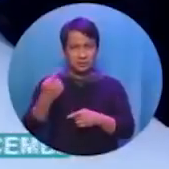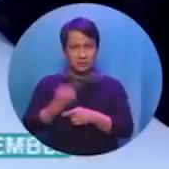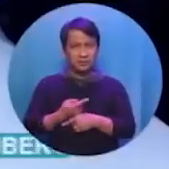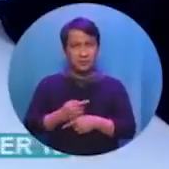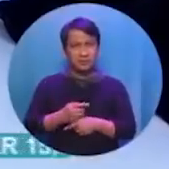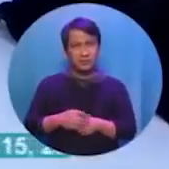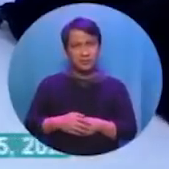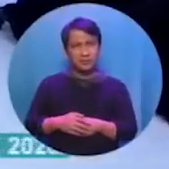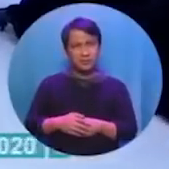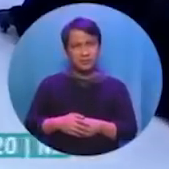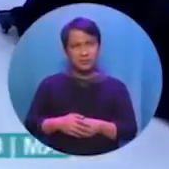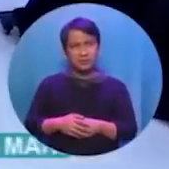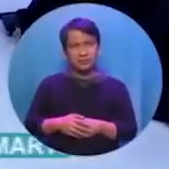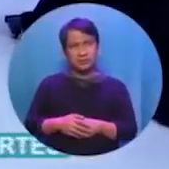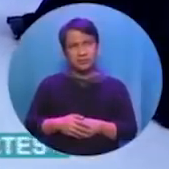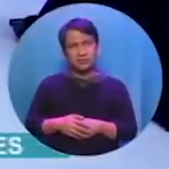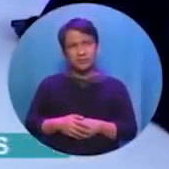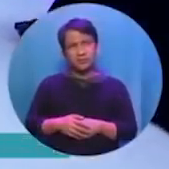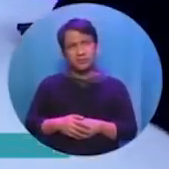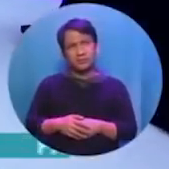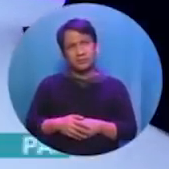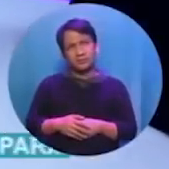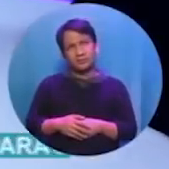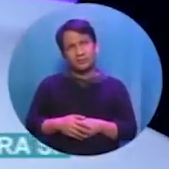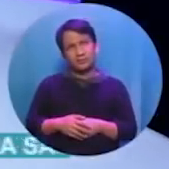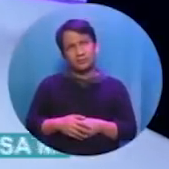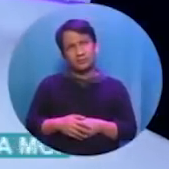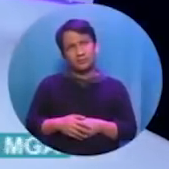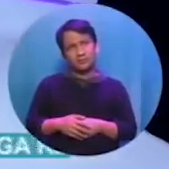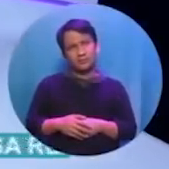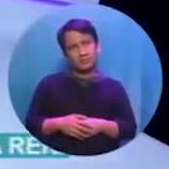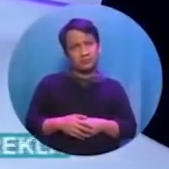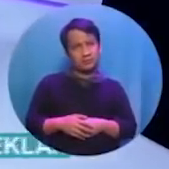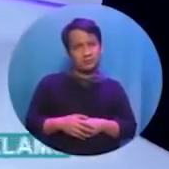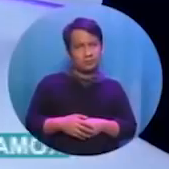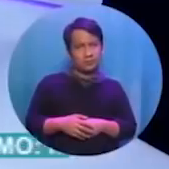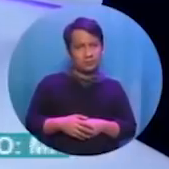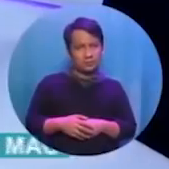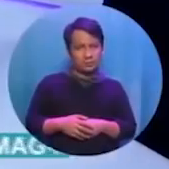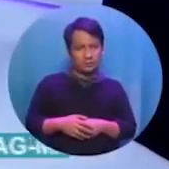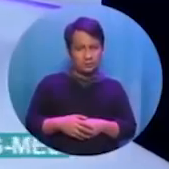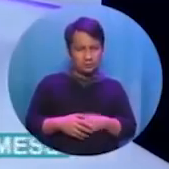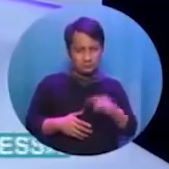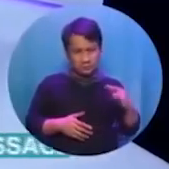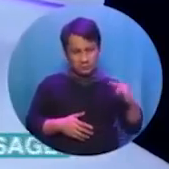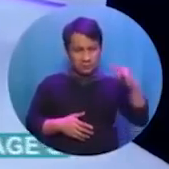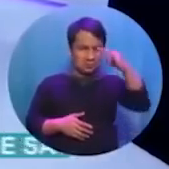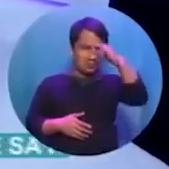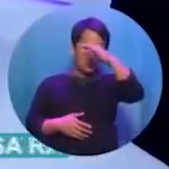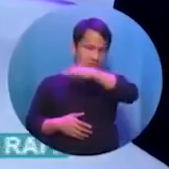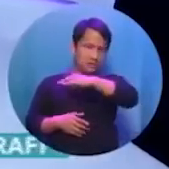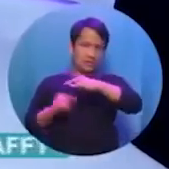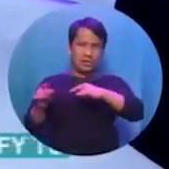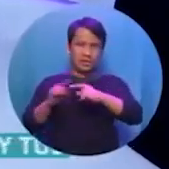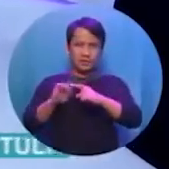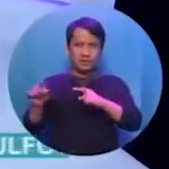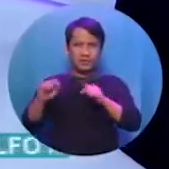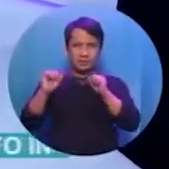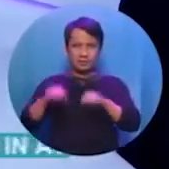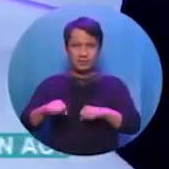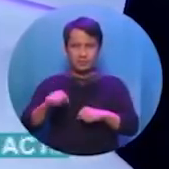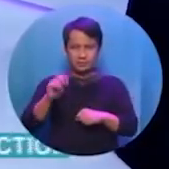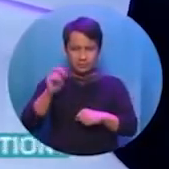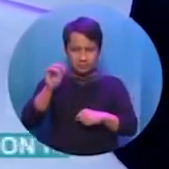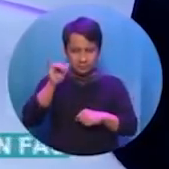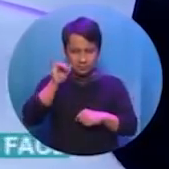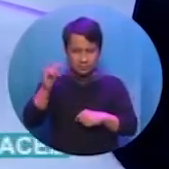Okay. And, taga saan to? Naku, malayo to. Jet plane ang kailangan dito para marating natin itong lugar na ito. Sige, pakidial na Yuki